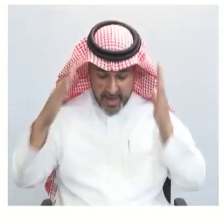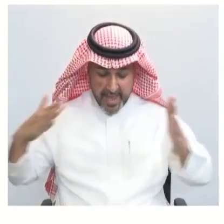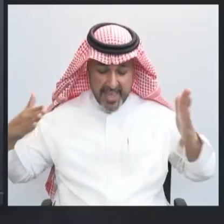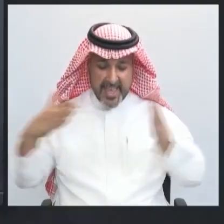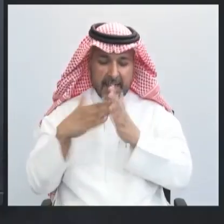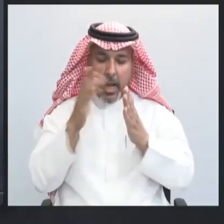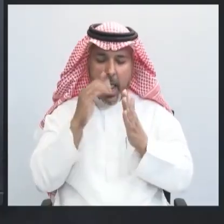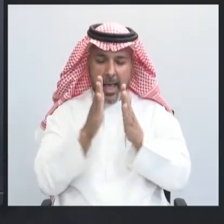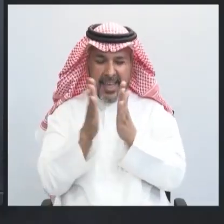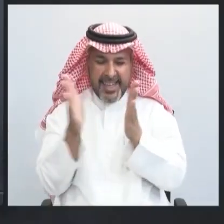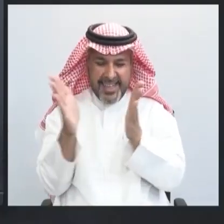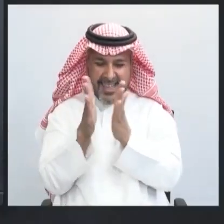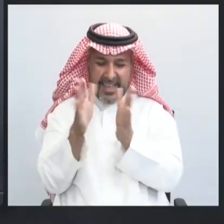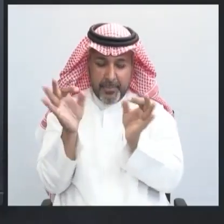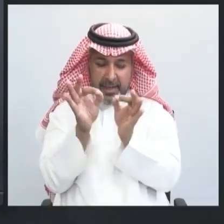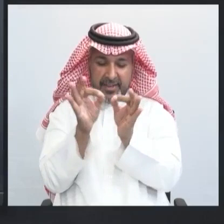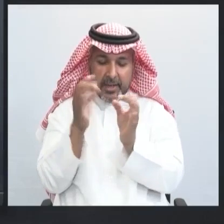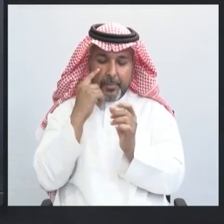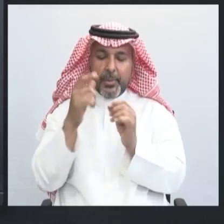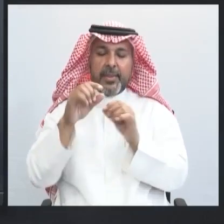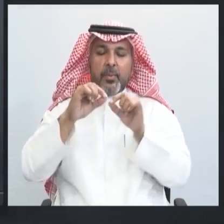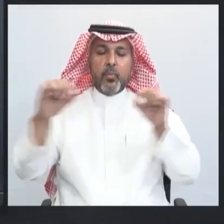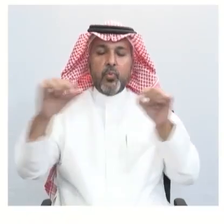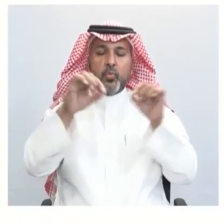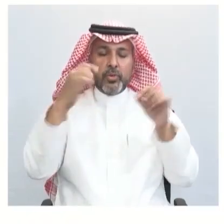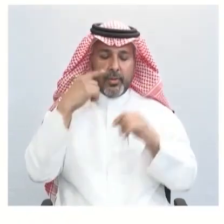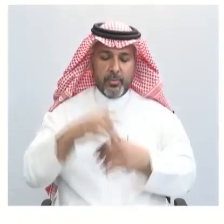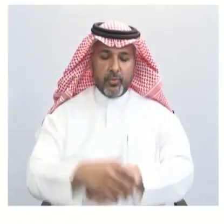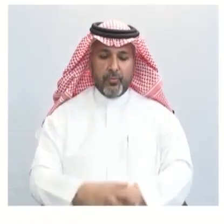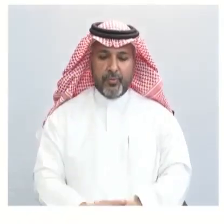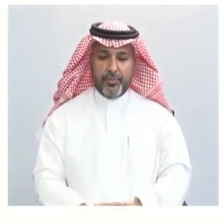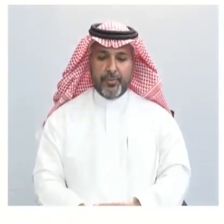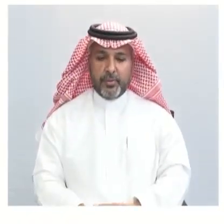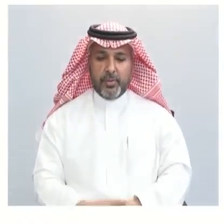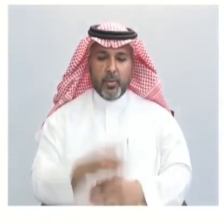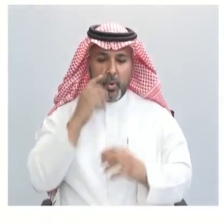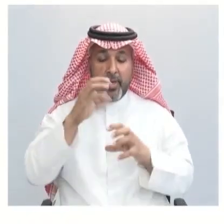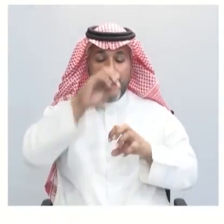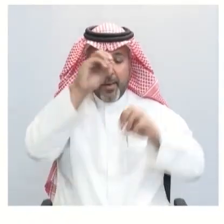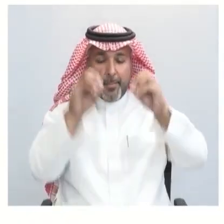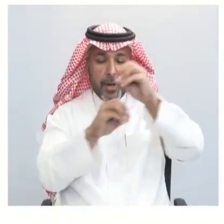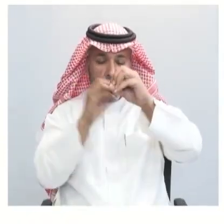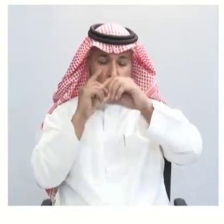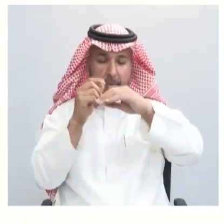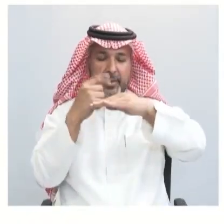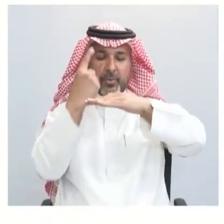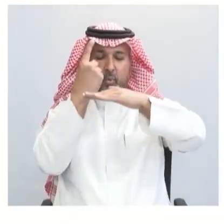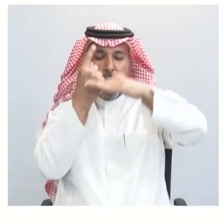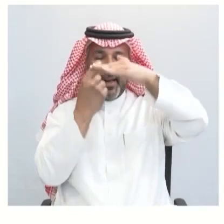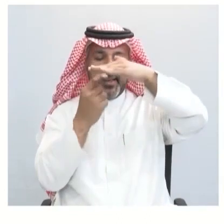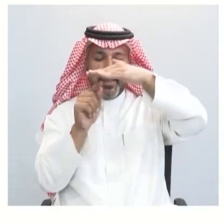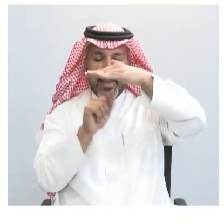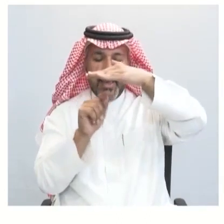يستطيع ان يقطع هذا المستق ول داله المقلوب اف اوف اكس يساوي واحد على اي اوف اكس